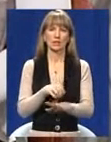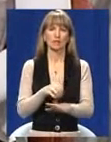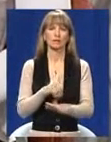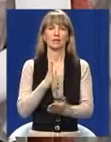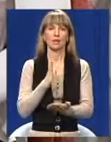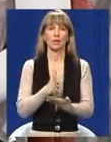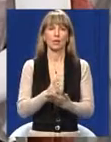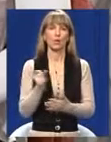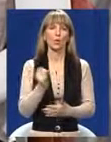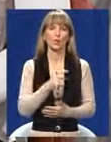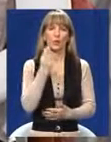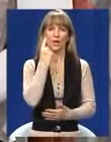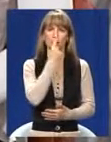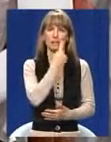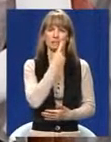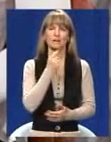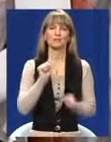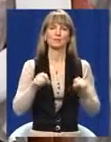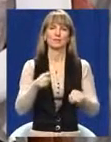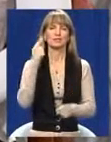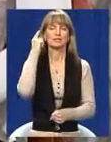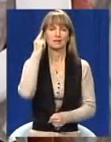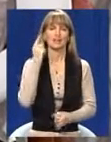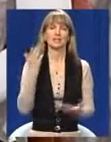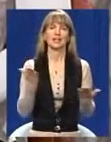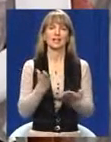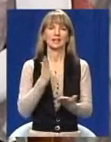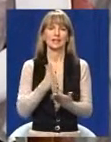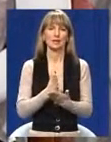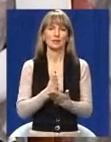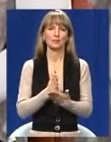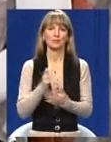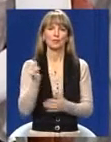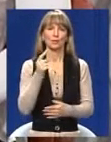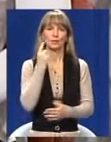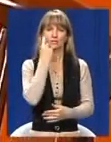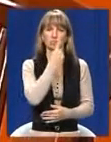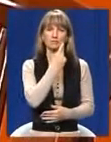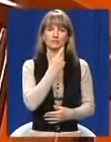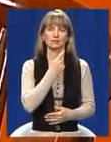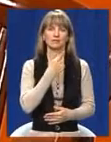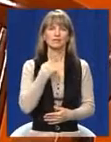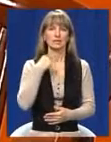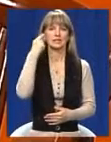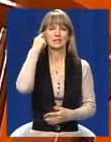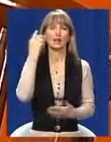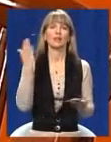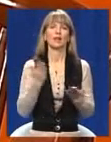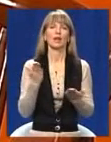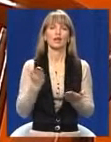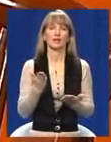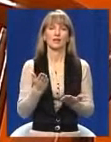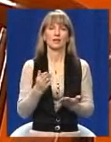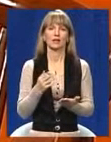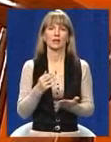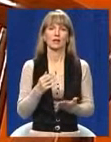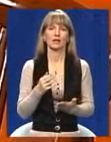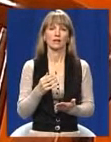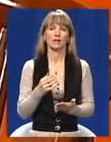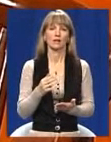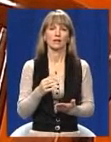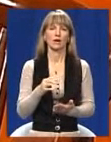притаманні такі блакитні очі. Можливо, ти знаєш якісь певні породи, які мають блакитні очі у котиків? Знаю. Які це саме? Охоса